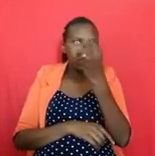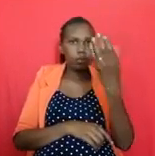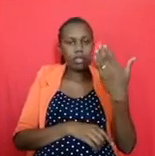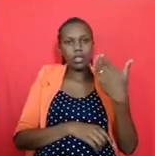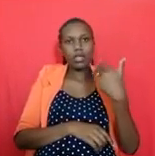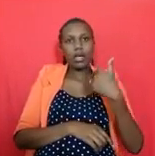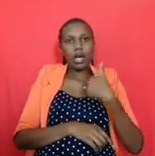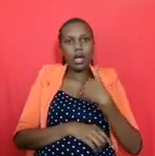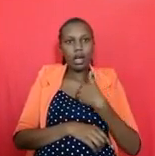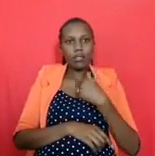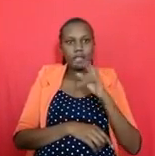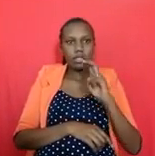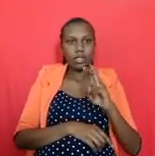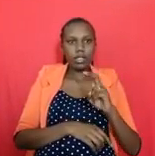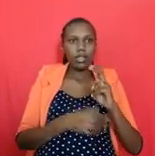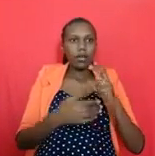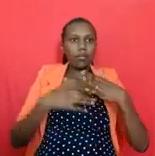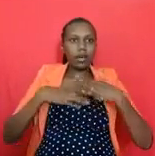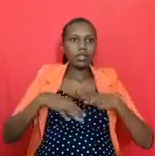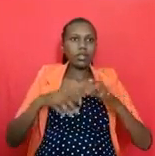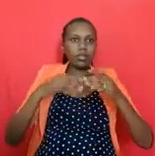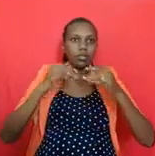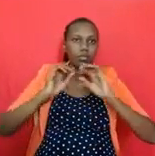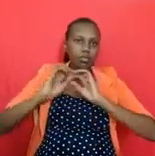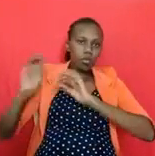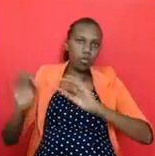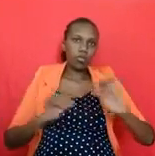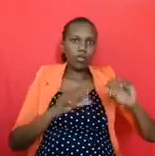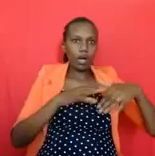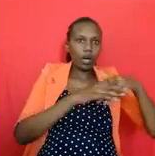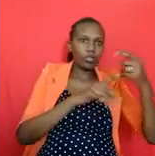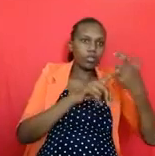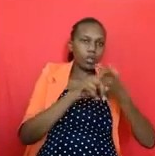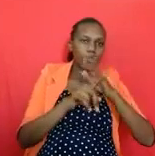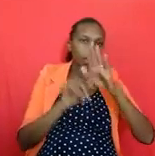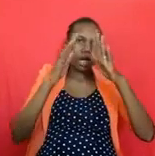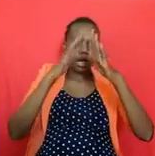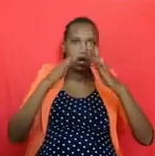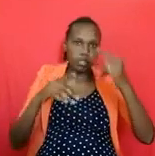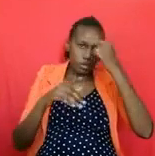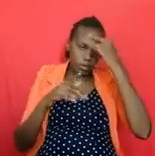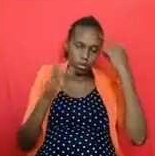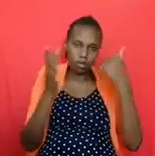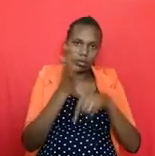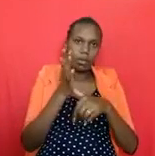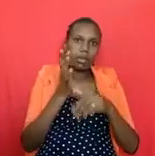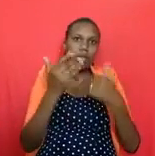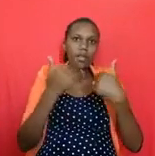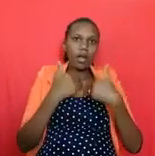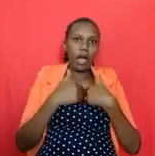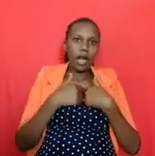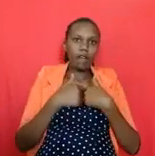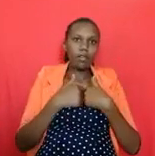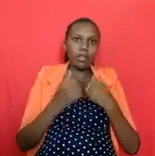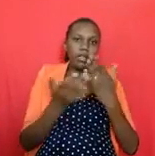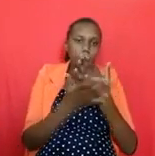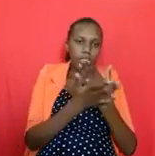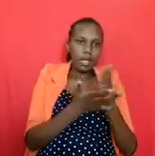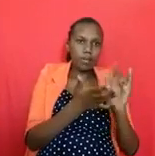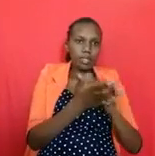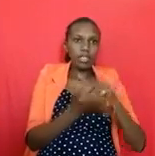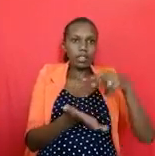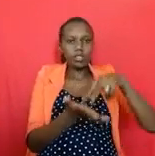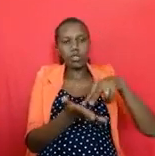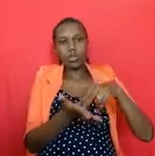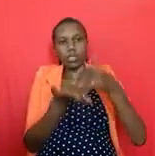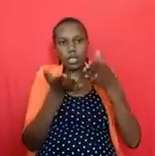nĩ maroreirwo nĩ arĩa marakomborete manyũmba mao nĩ ũndũ wa mathĩna marĩa maramatũngire aya mwathani